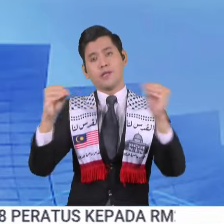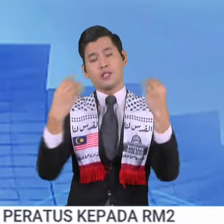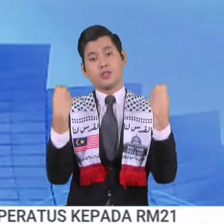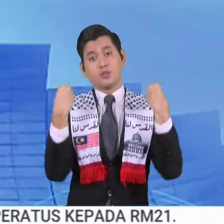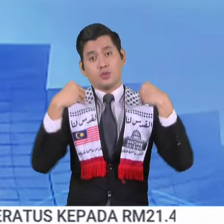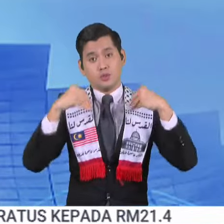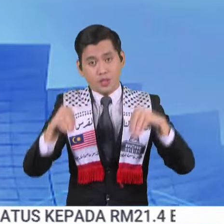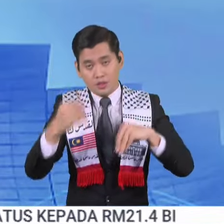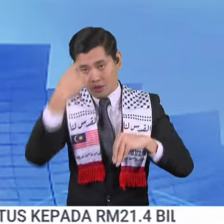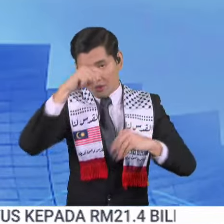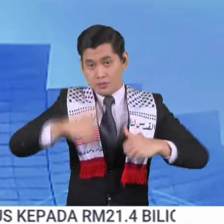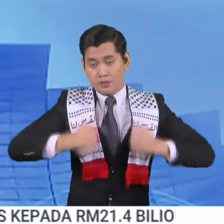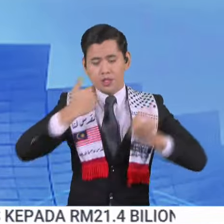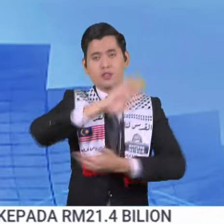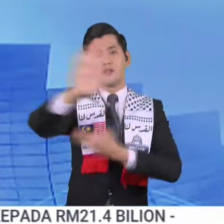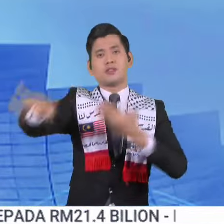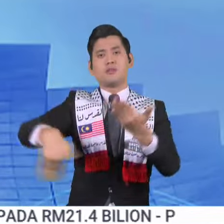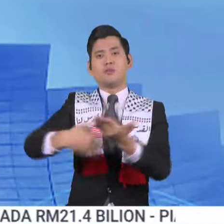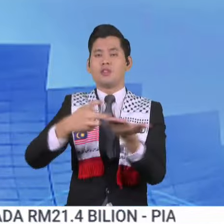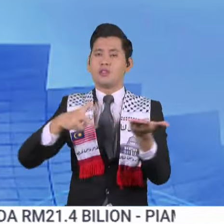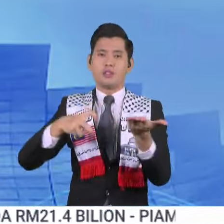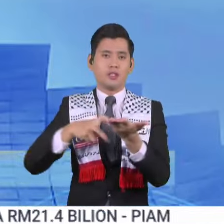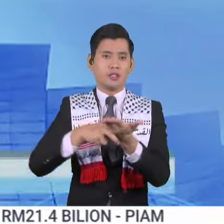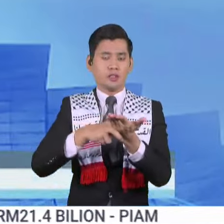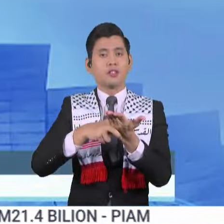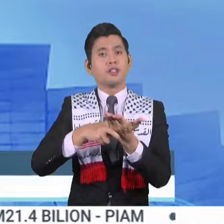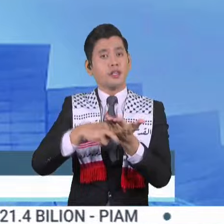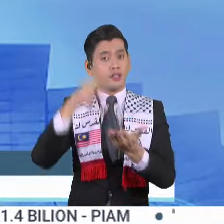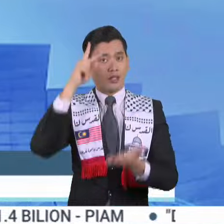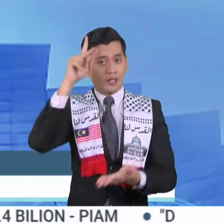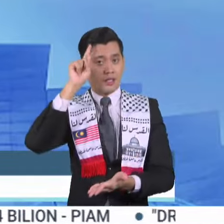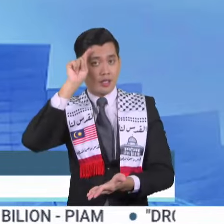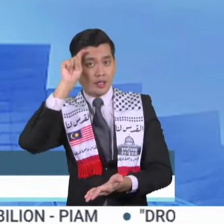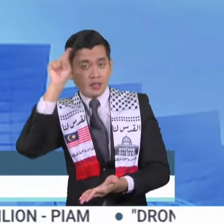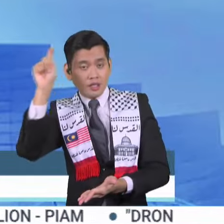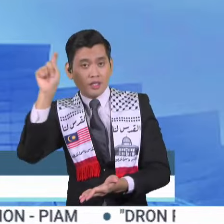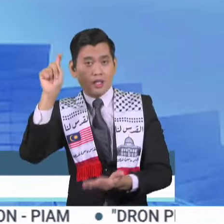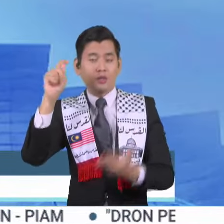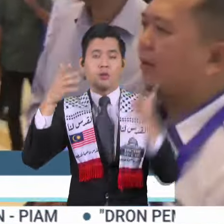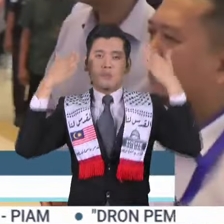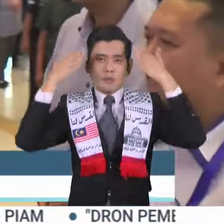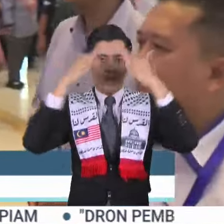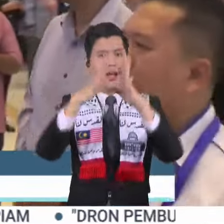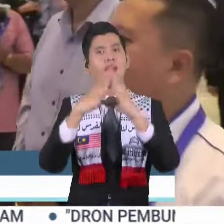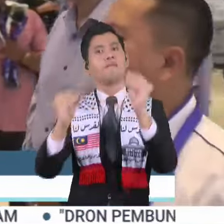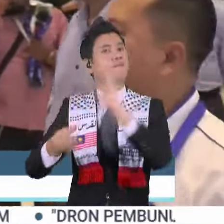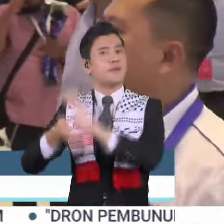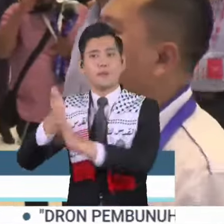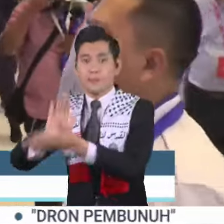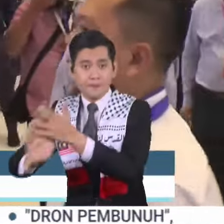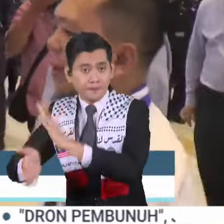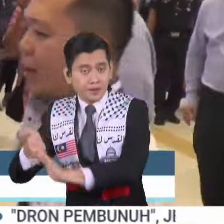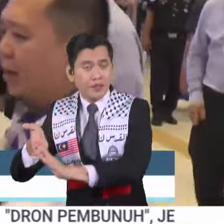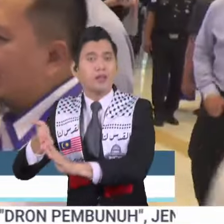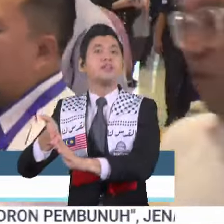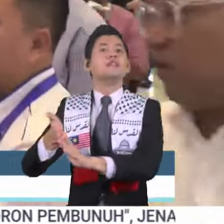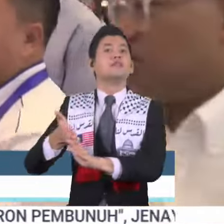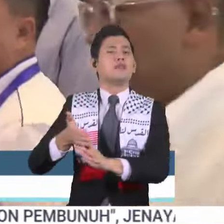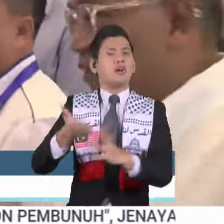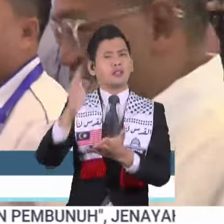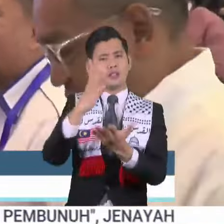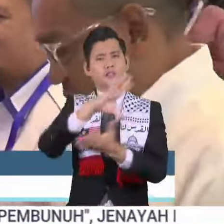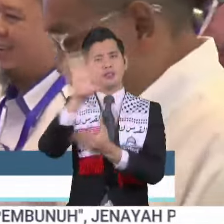Aidilfitri ini. Manakala semua tiket ke Pantai Timur sudah pun habis. Menurut Menteri Pengangkutan Anthony Lok, baki